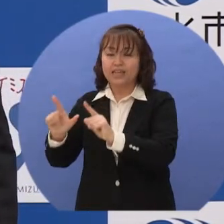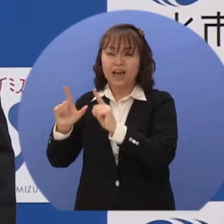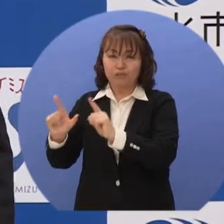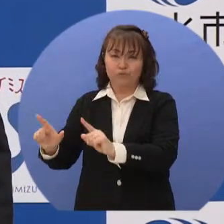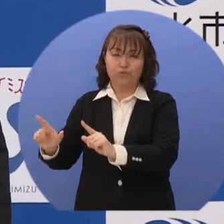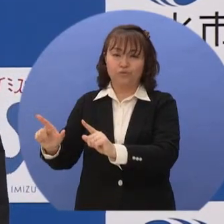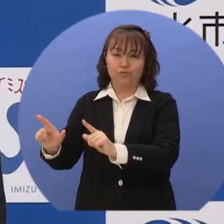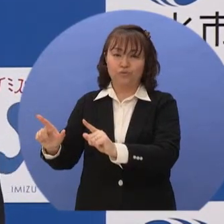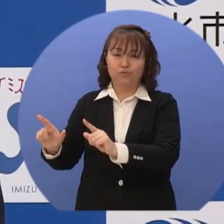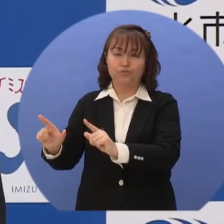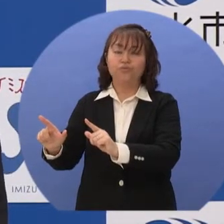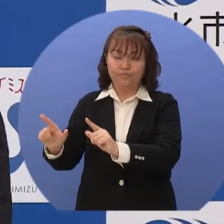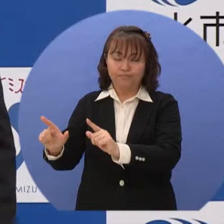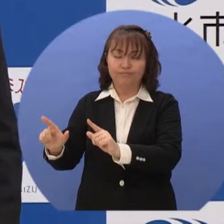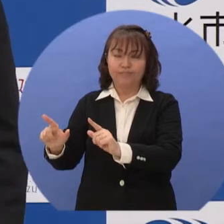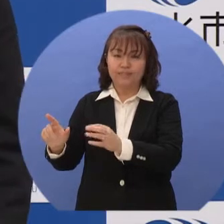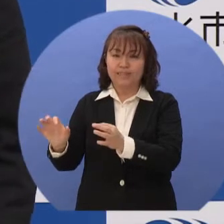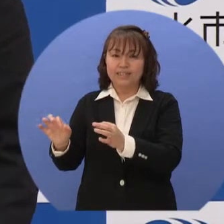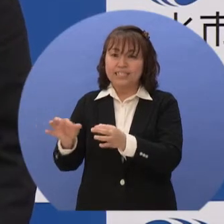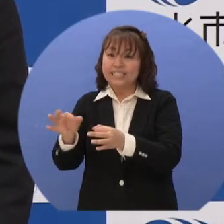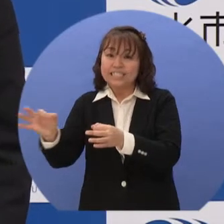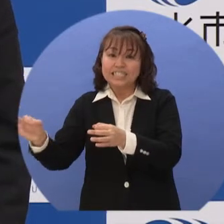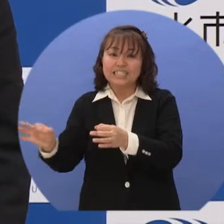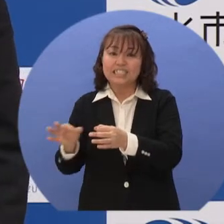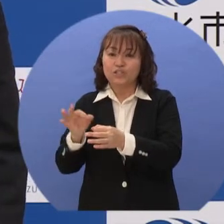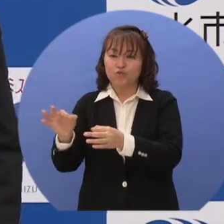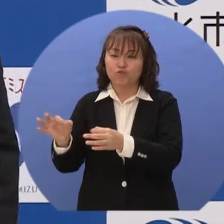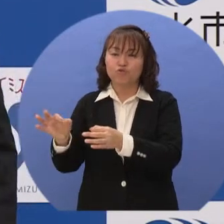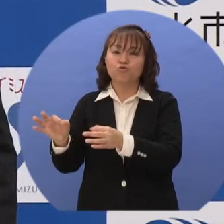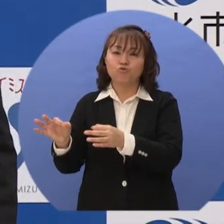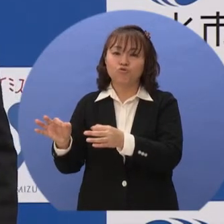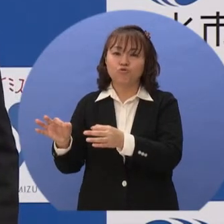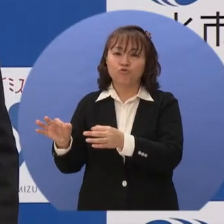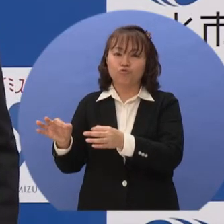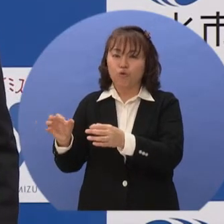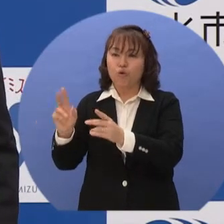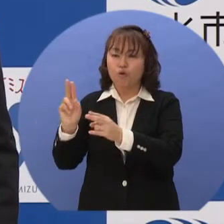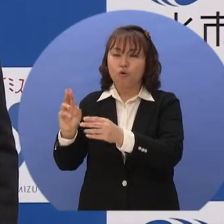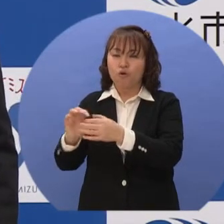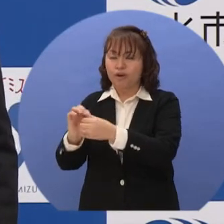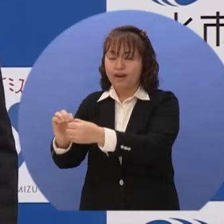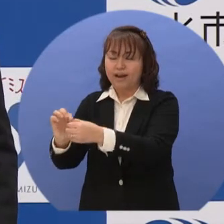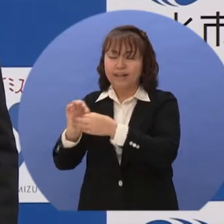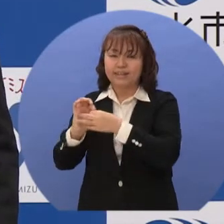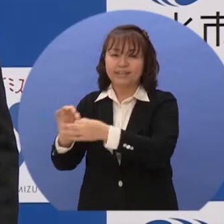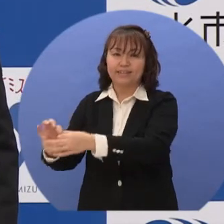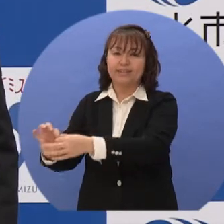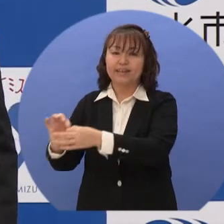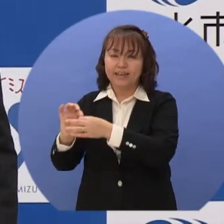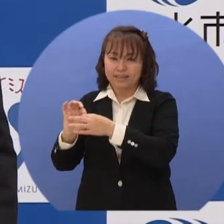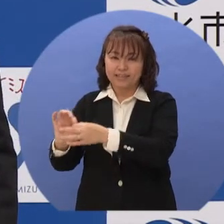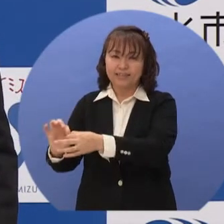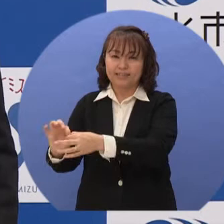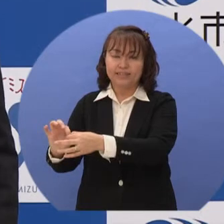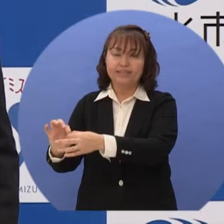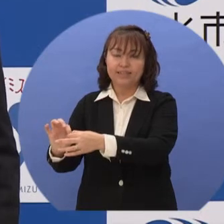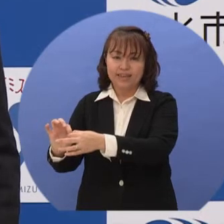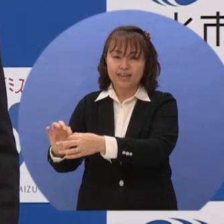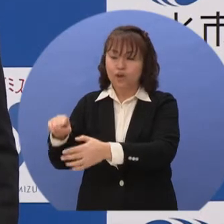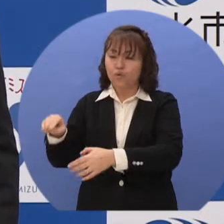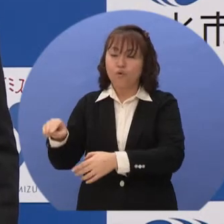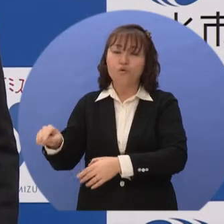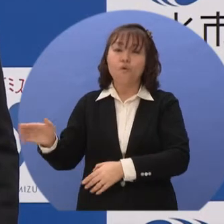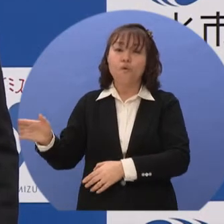あと実はあの金融機関さんとも連携をしましてえその金融機関